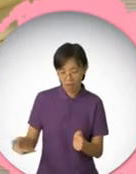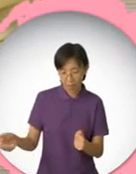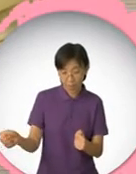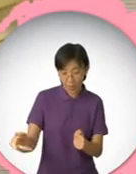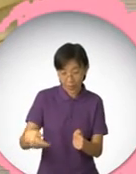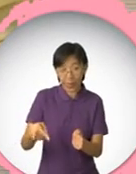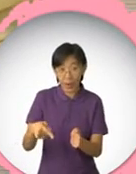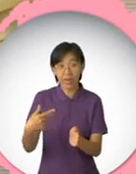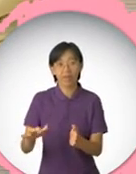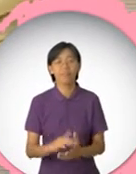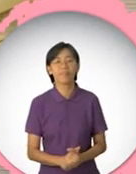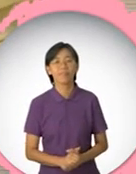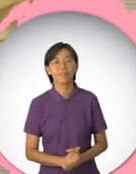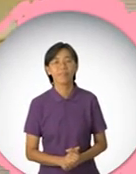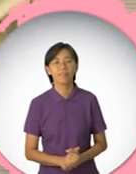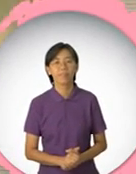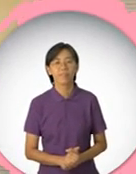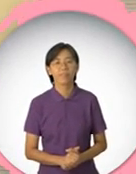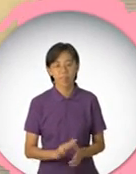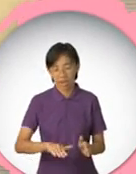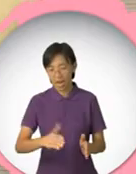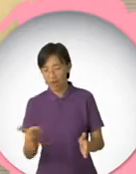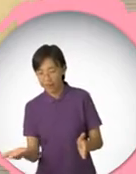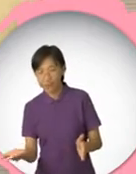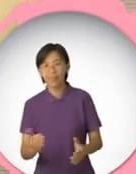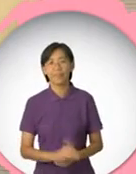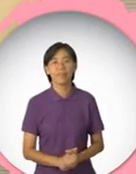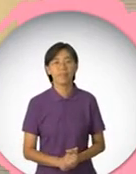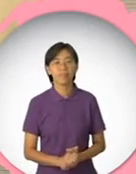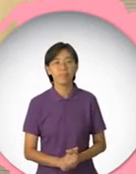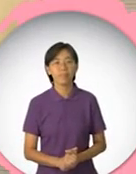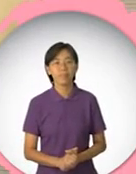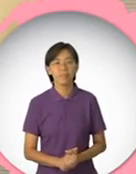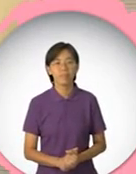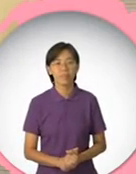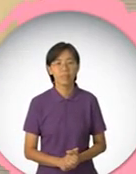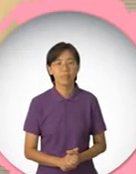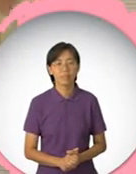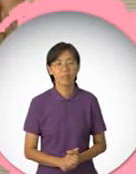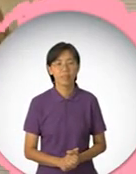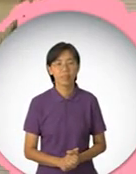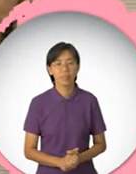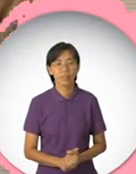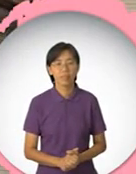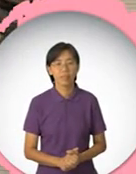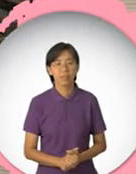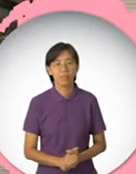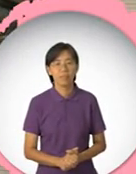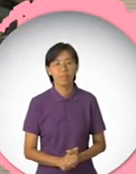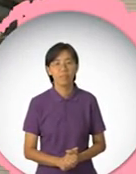เวลาซัดต้องให้มันกระจายทั่วๆค่ะจะได้บางๆเพราะว่าถ้าเป็นจุดๆอะค่ะมันจะทำให้มีความหนามากขึ้น